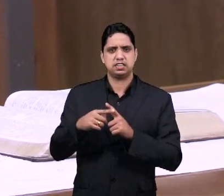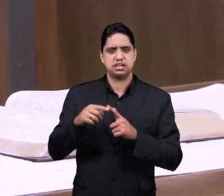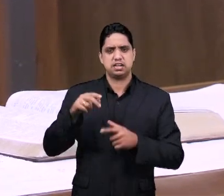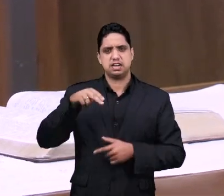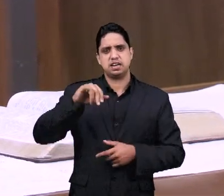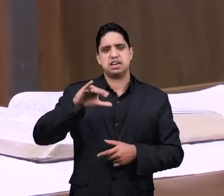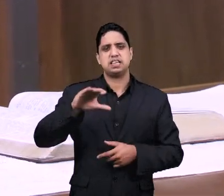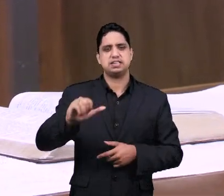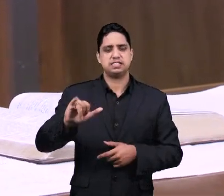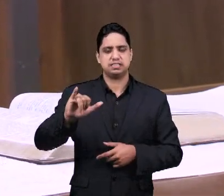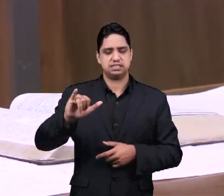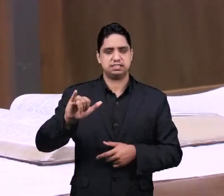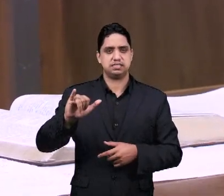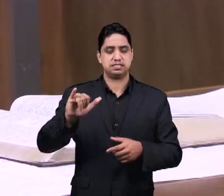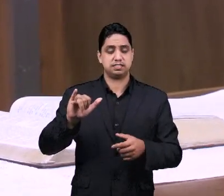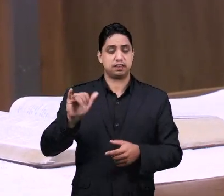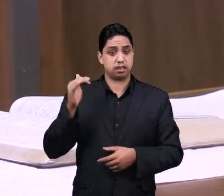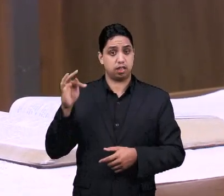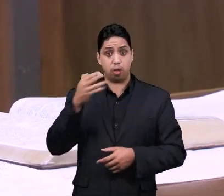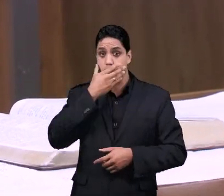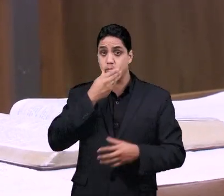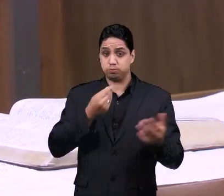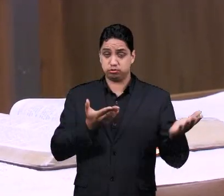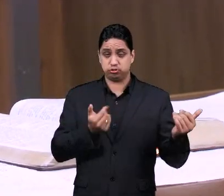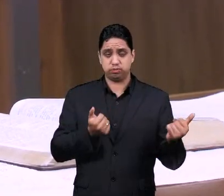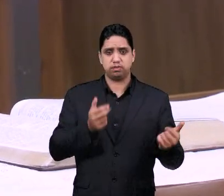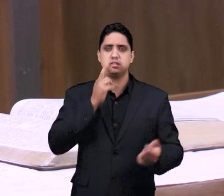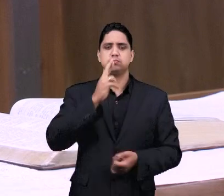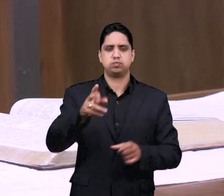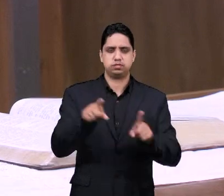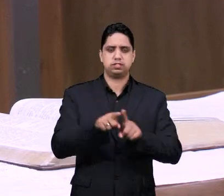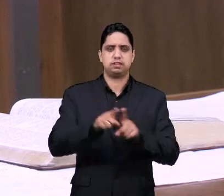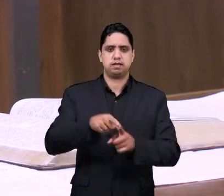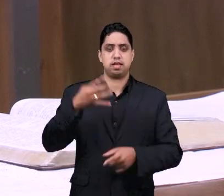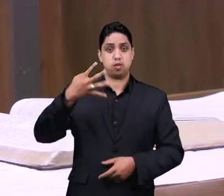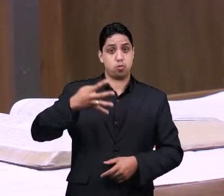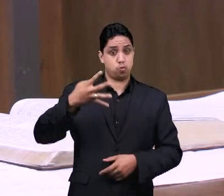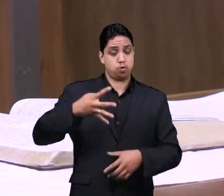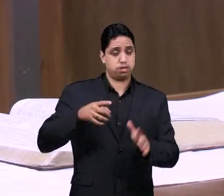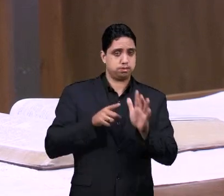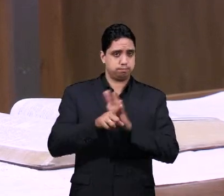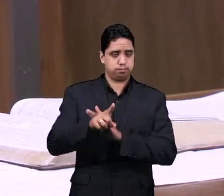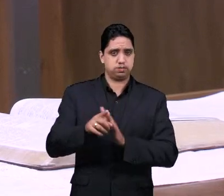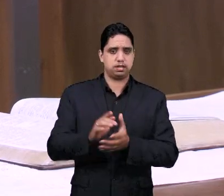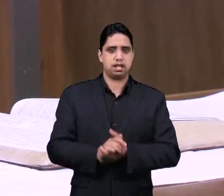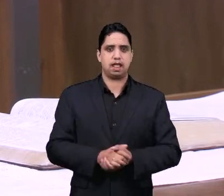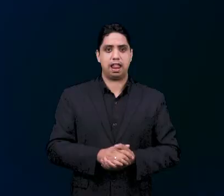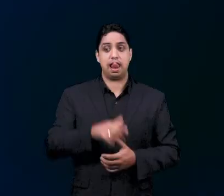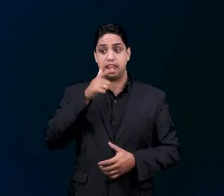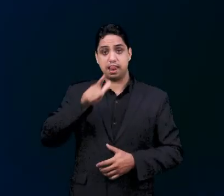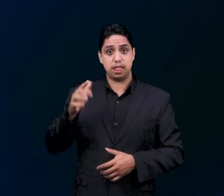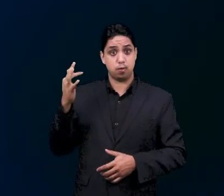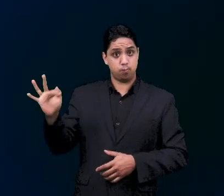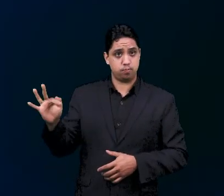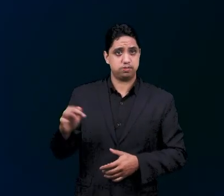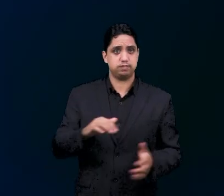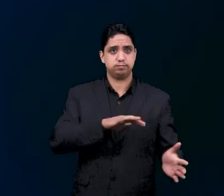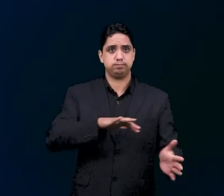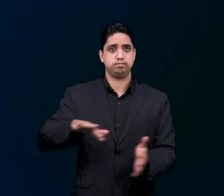à Nice, en France. Ce jeune va répondre aussi à cette quatrième et dernière question en langue